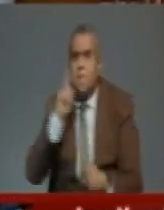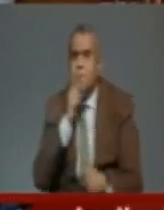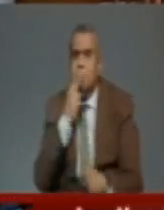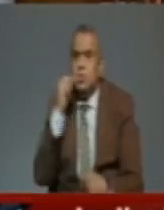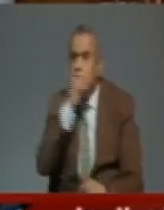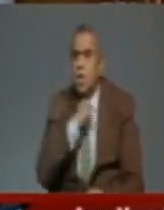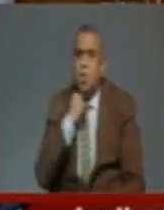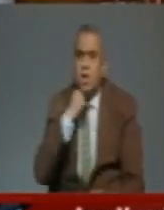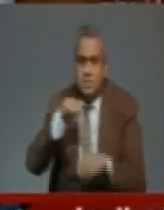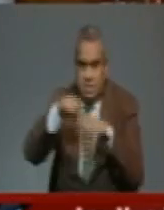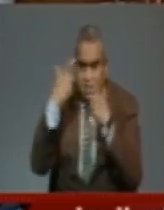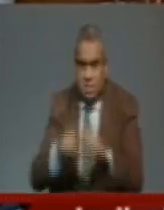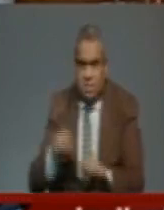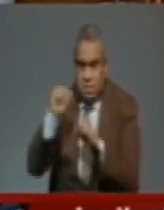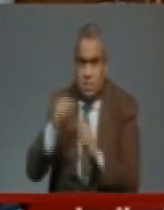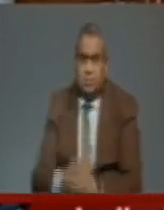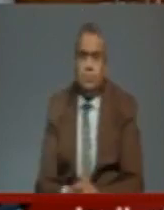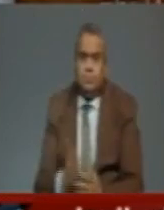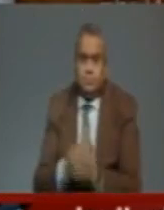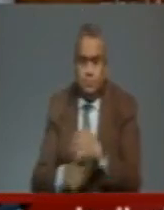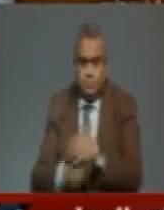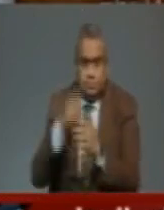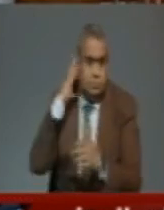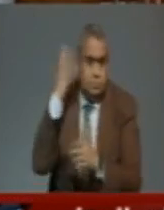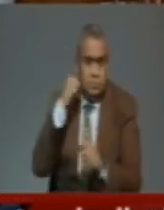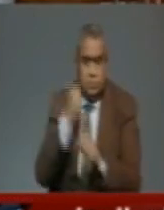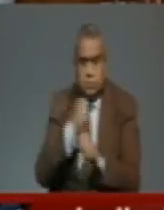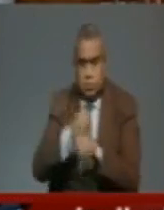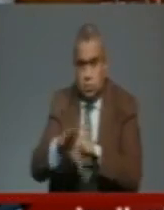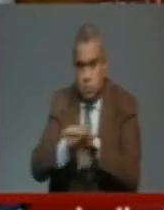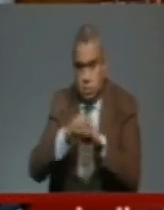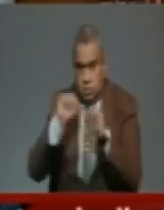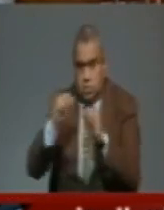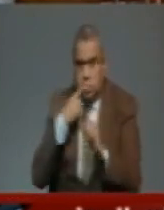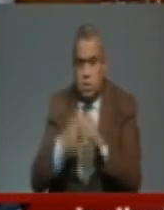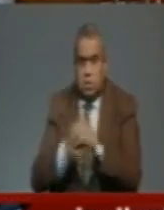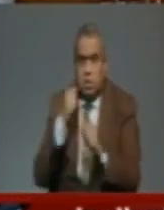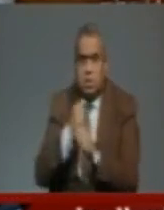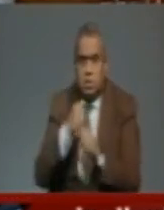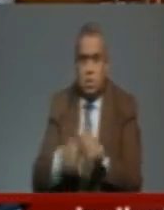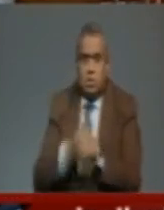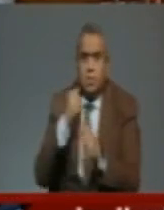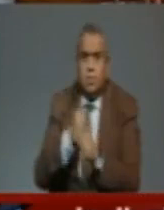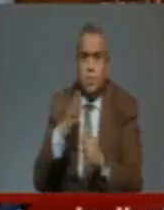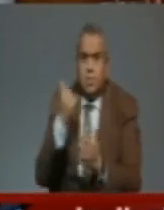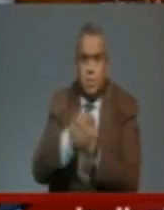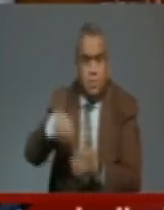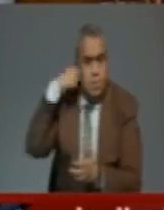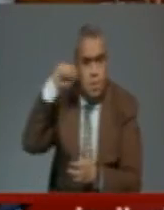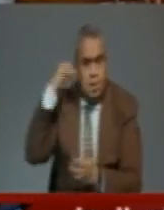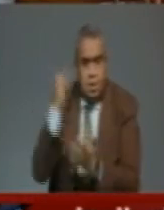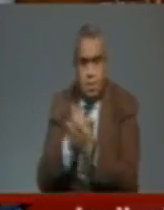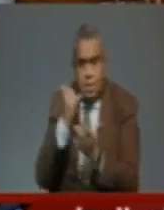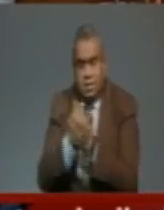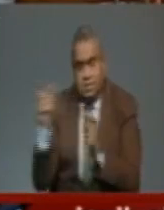يعني اولويه قصوى في الاهتمام به والتنفيذ ومتابعه سياده الرئيس شخصيا. المينا فندم